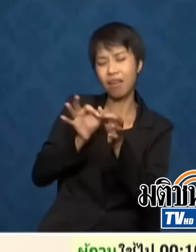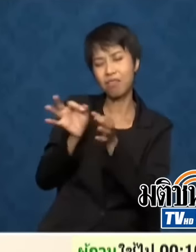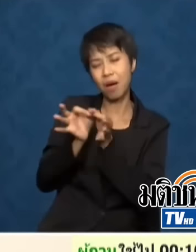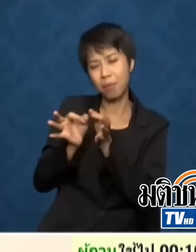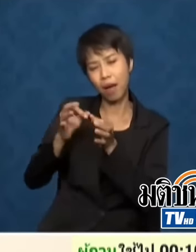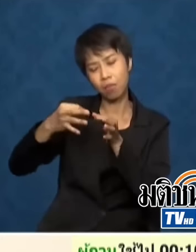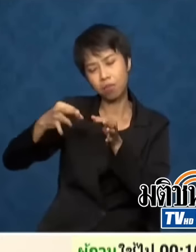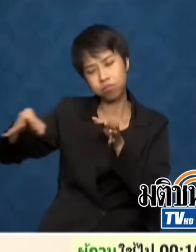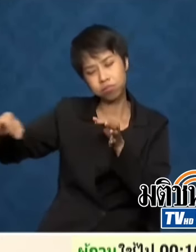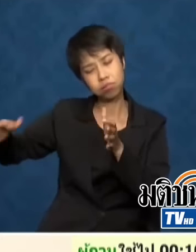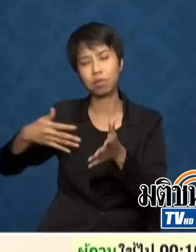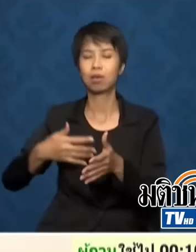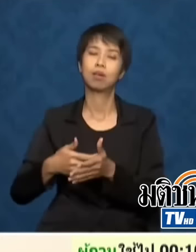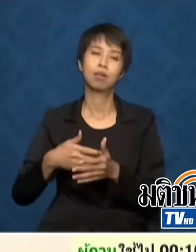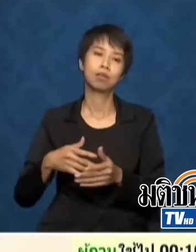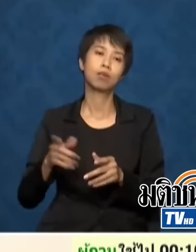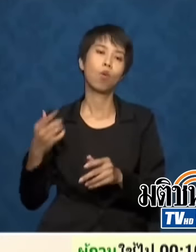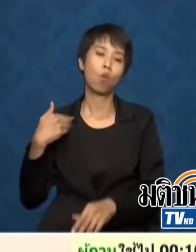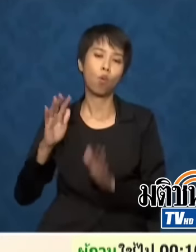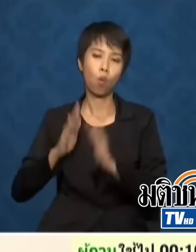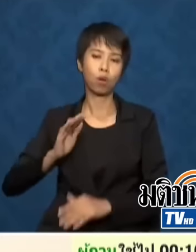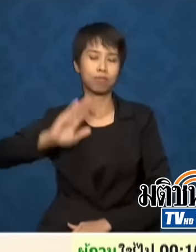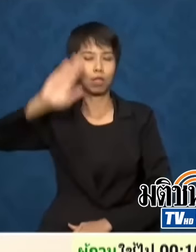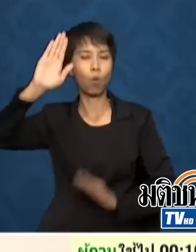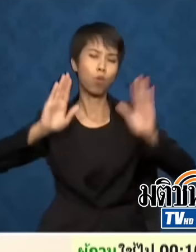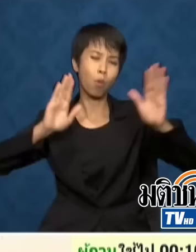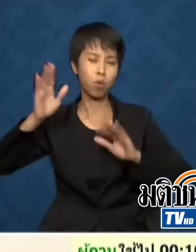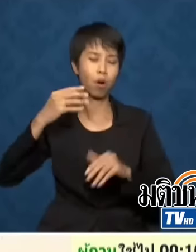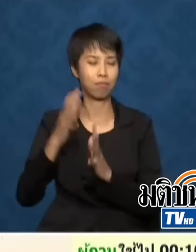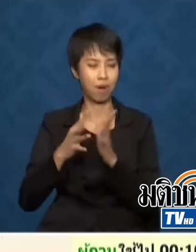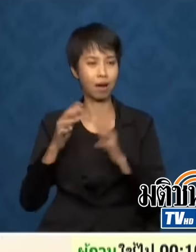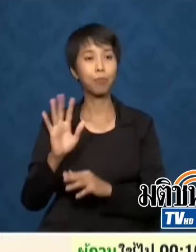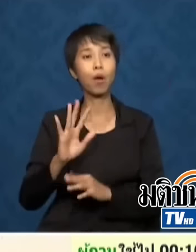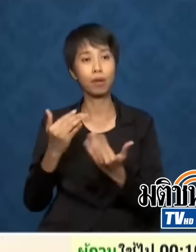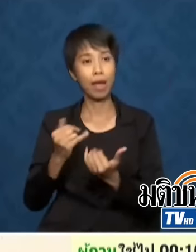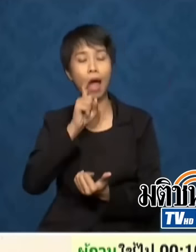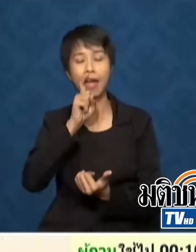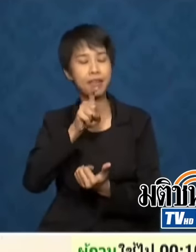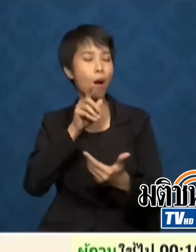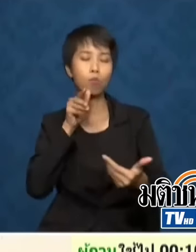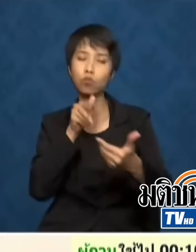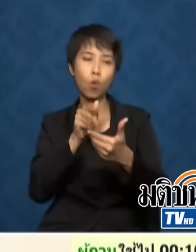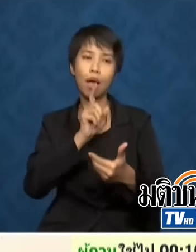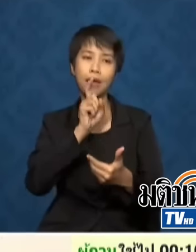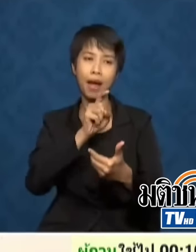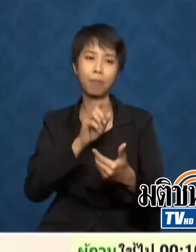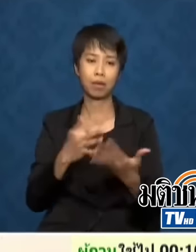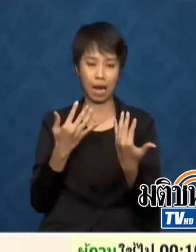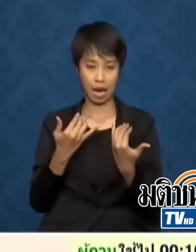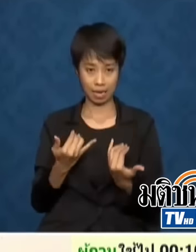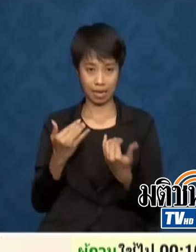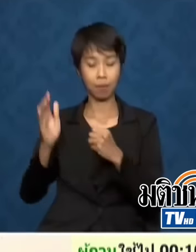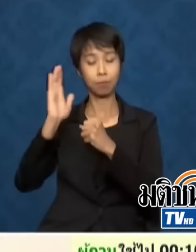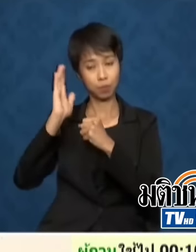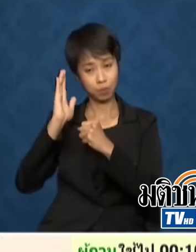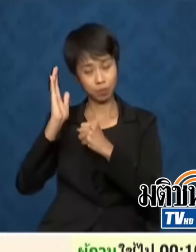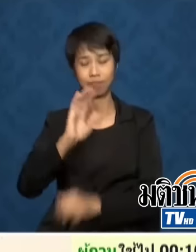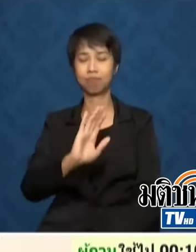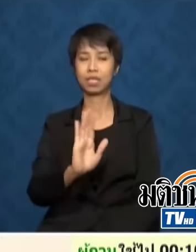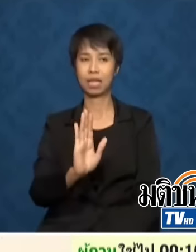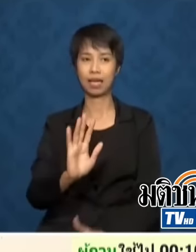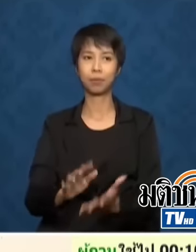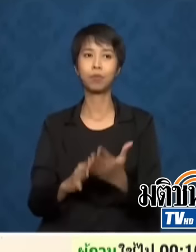ไปอีกประท้วงอีกครับท่านคงเข้าใจนะครับท่านถามเลยครับเพราะอันนี้ไม่ใช่อภิปรายนะครับไม่ใช่ยัตติท่